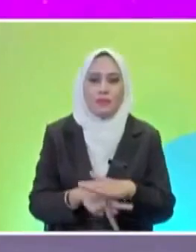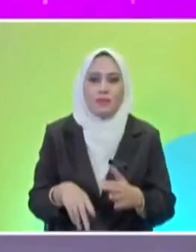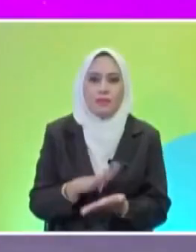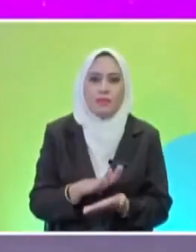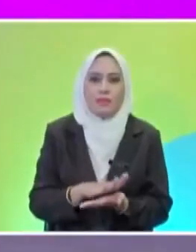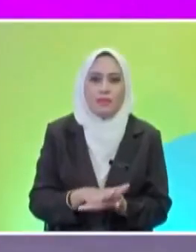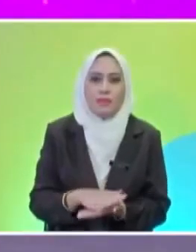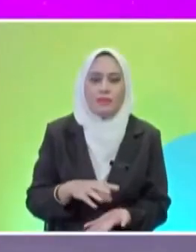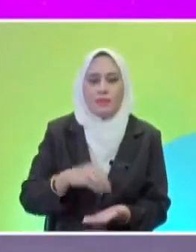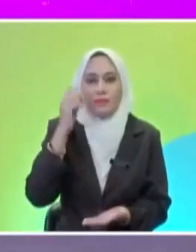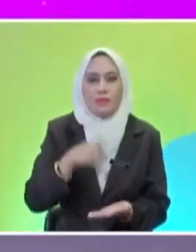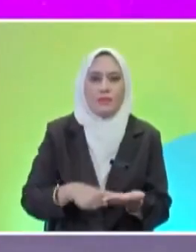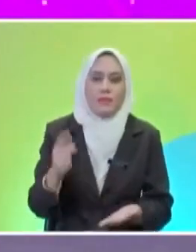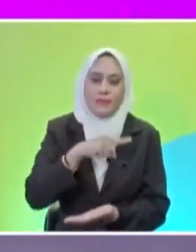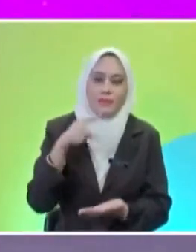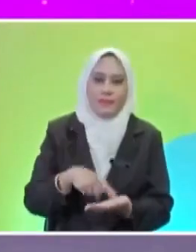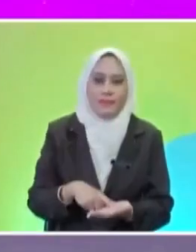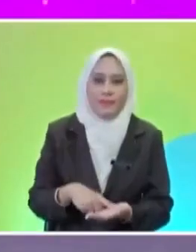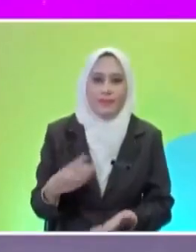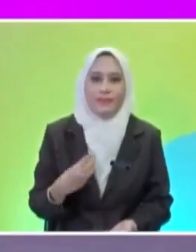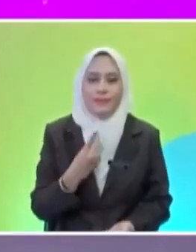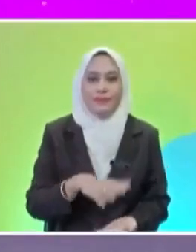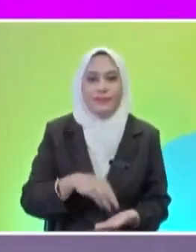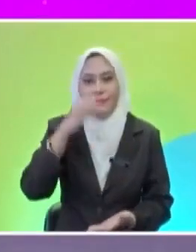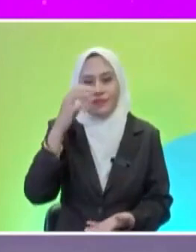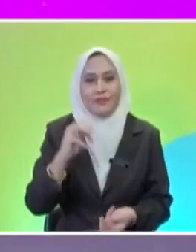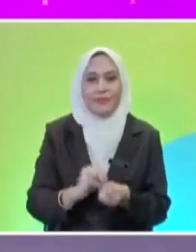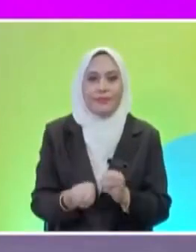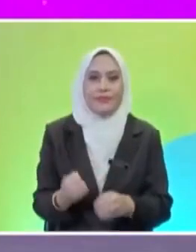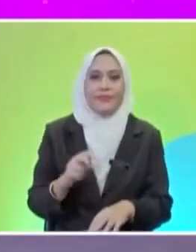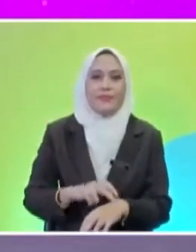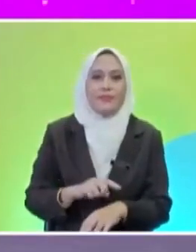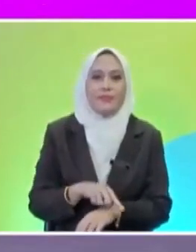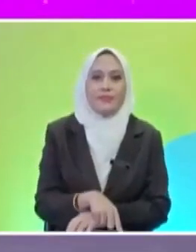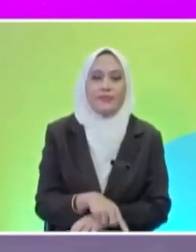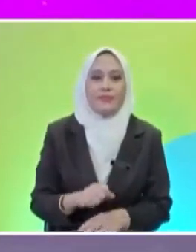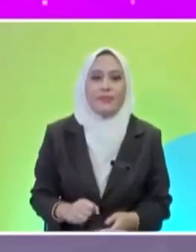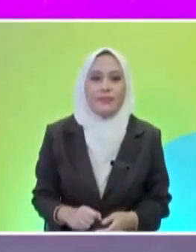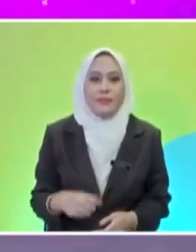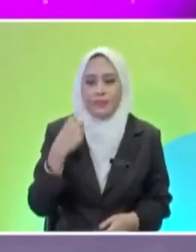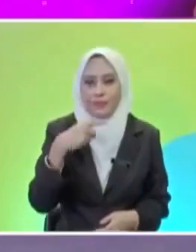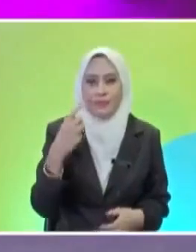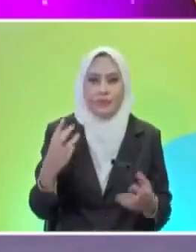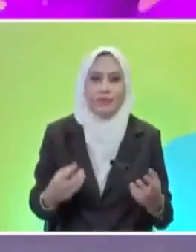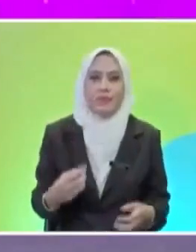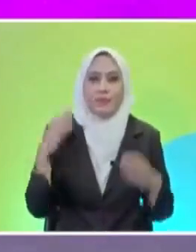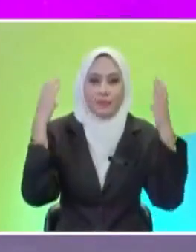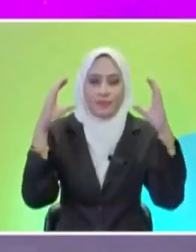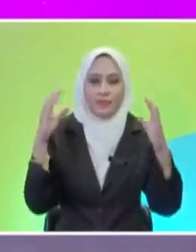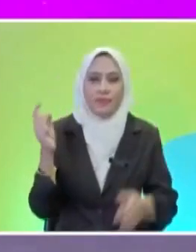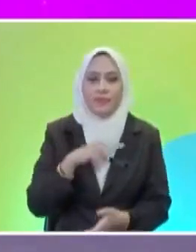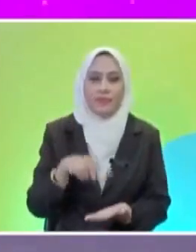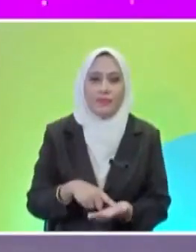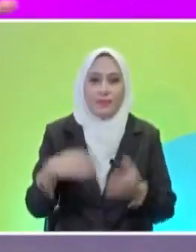nak belajar hari ni? Tentunya mata pelajaran kita ialah matematik awal. Dah tengok dah siapa guru yang akan ajar kita? Tentunya